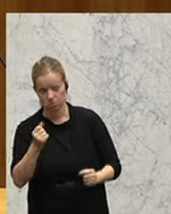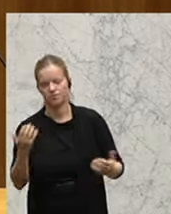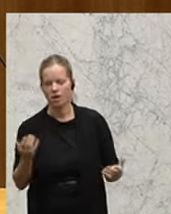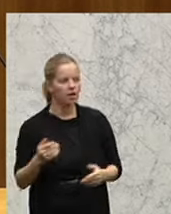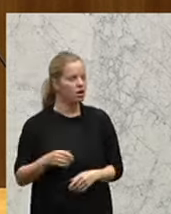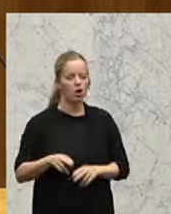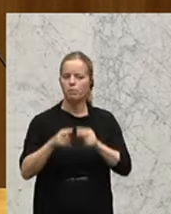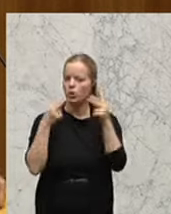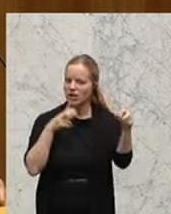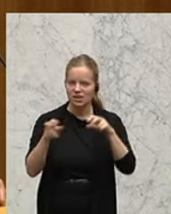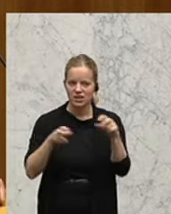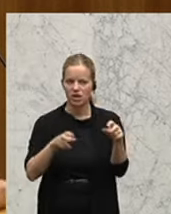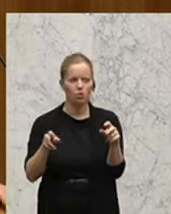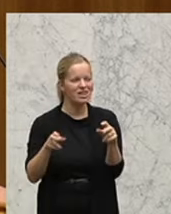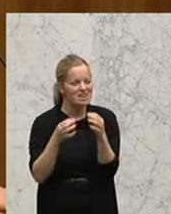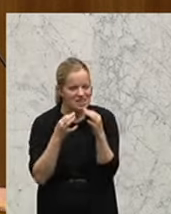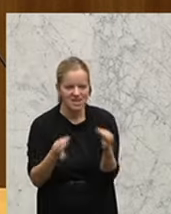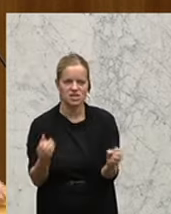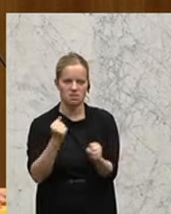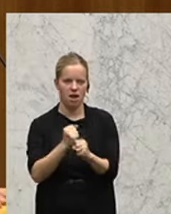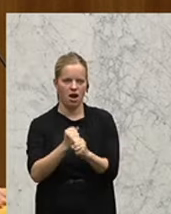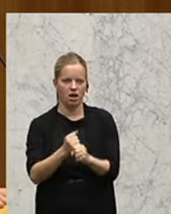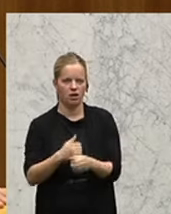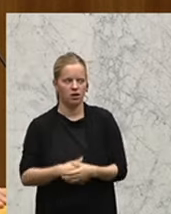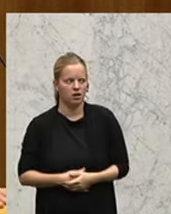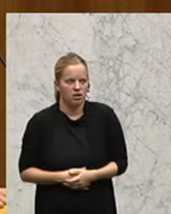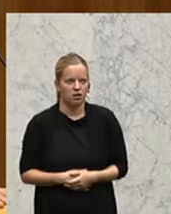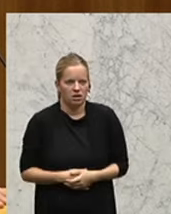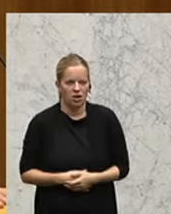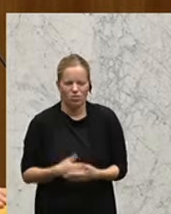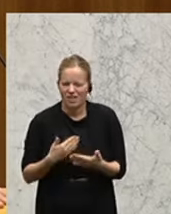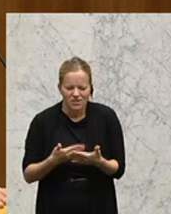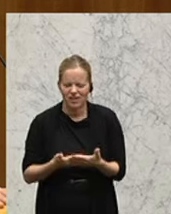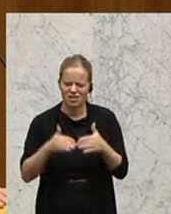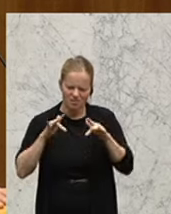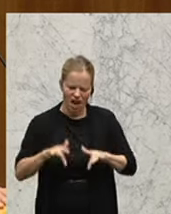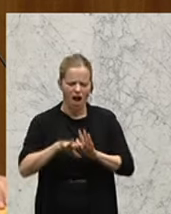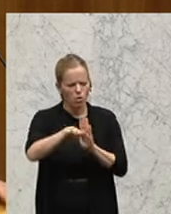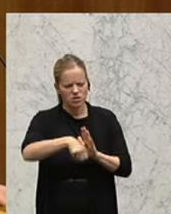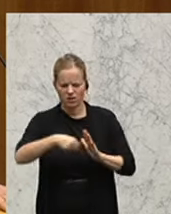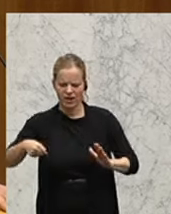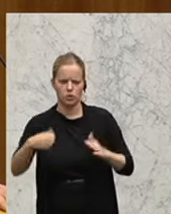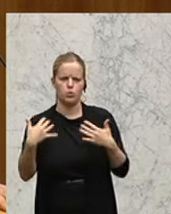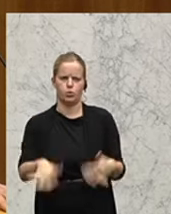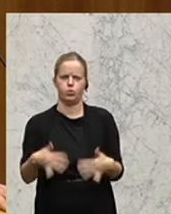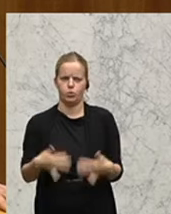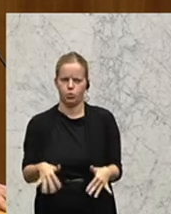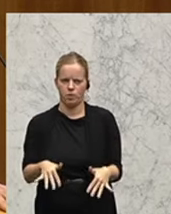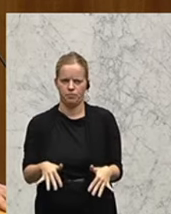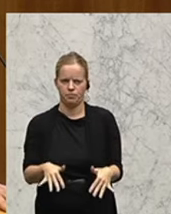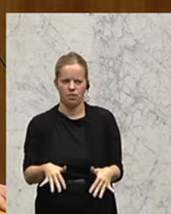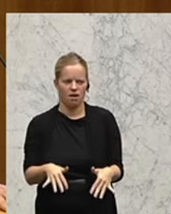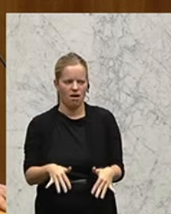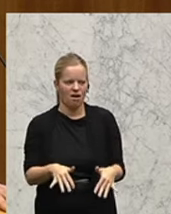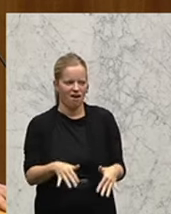Konsequenzen, die weit über das hinausgehen, was, glaube ich, den Playern hier bewusst ist. Und was ja